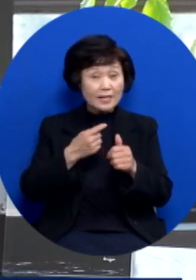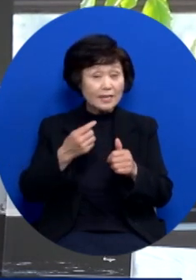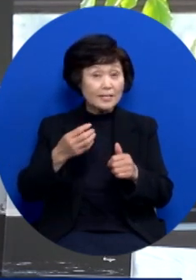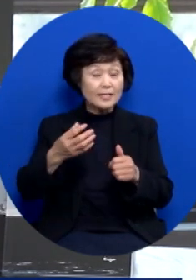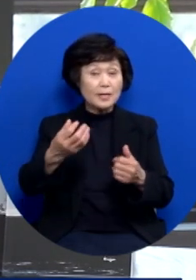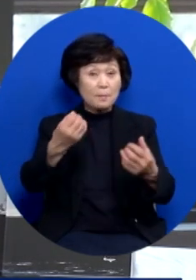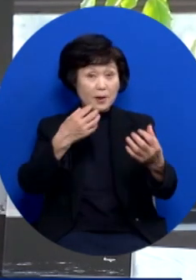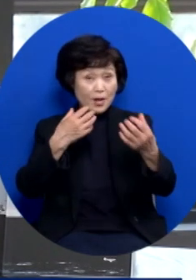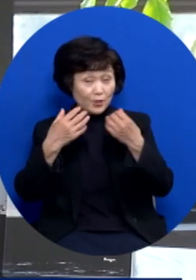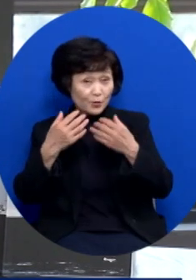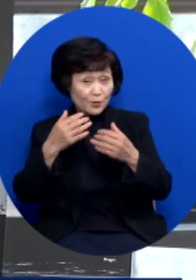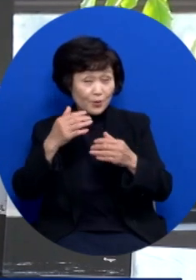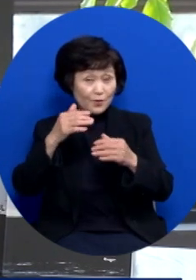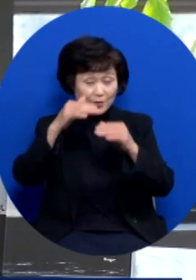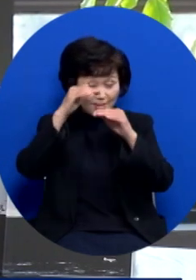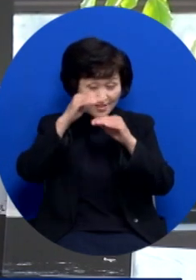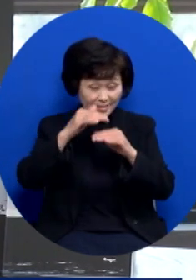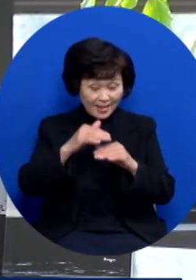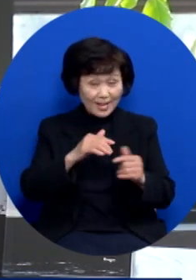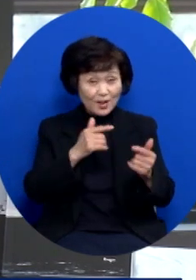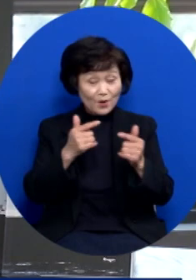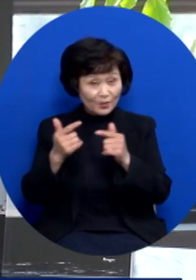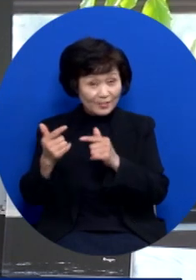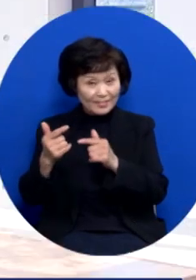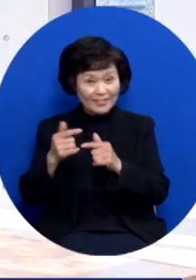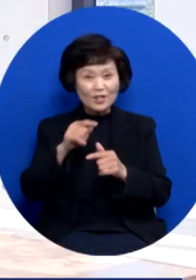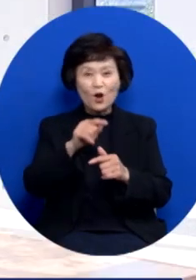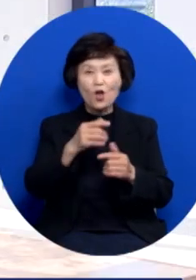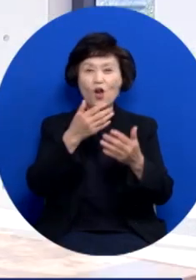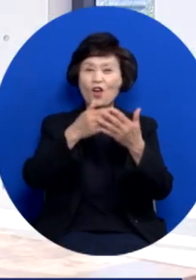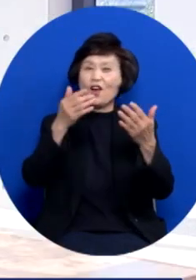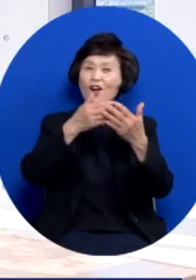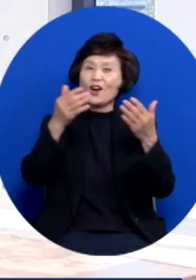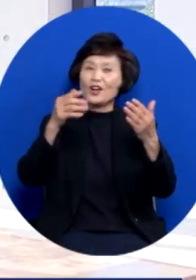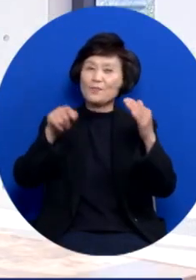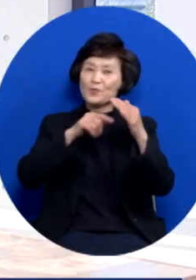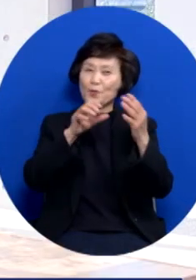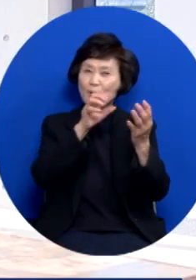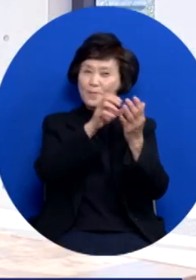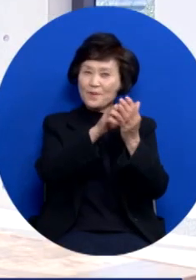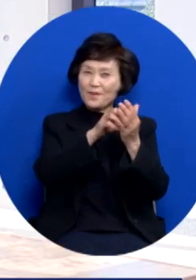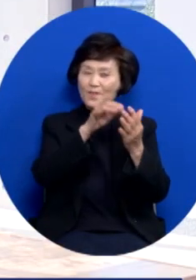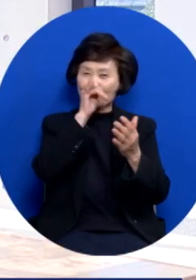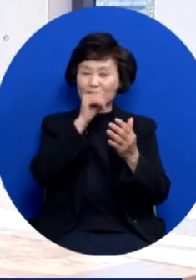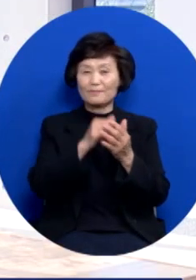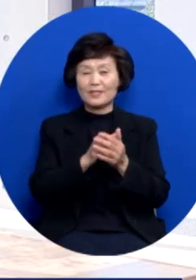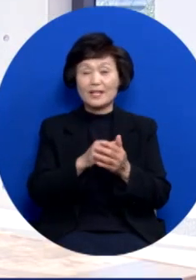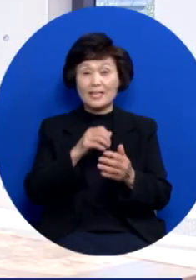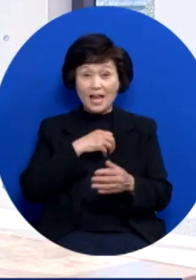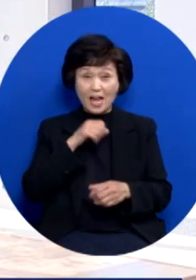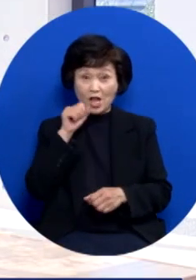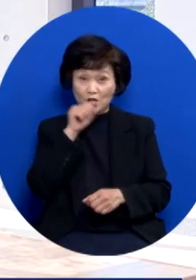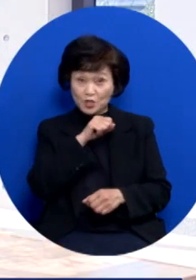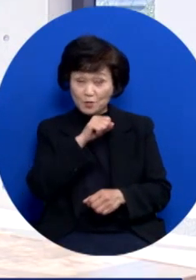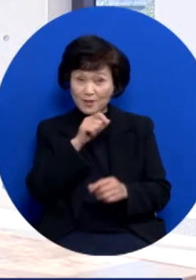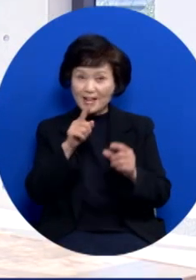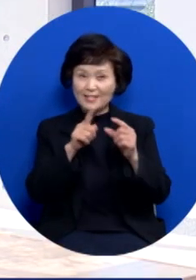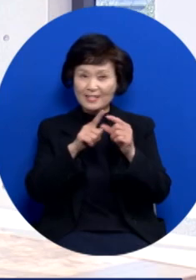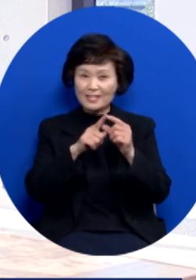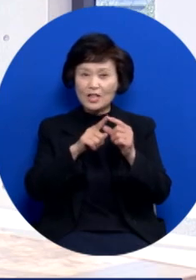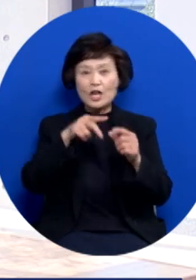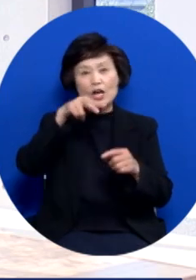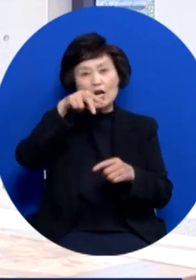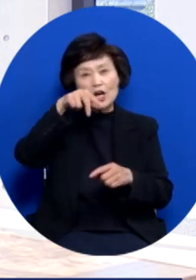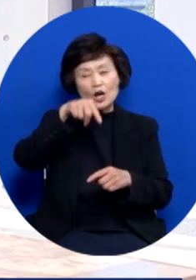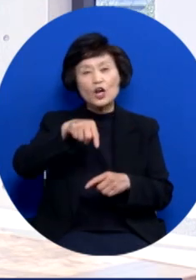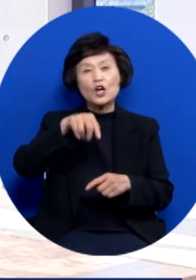얘기들을 그곳에다가 풀어놓았습니다. 쉼이라는 단어를 참 좋아합니다. 좋아하는 것에 마음을